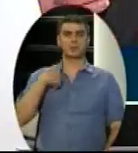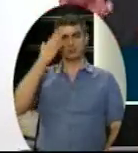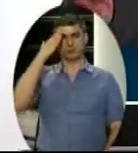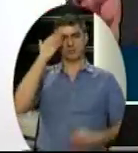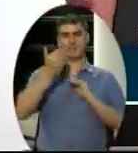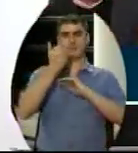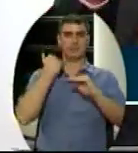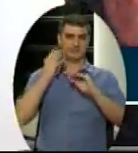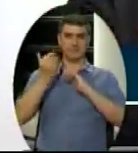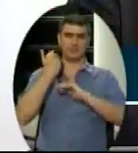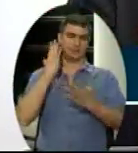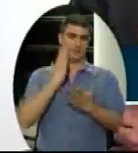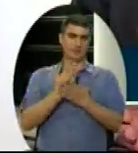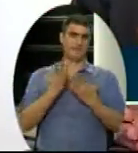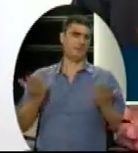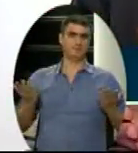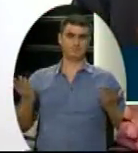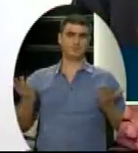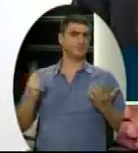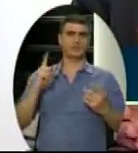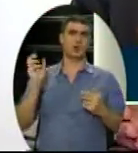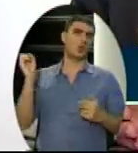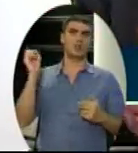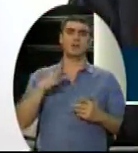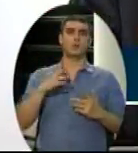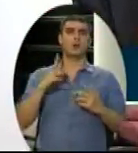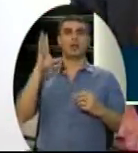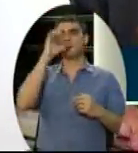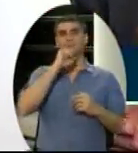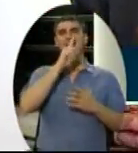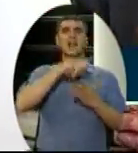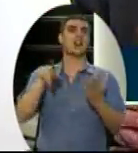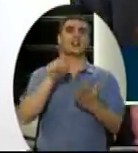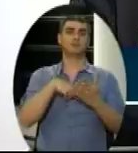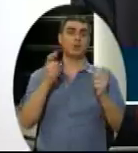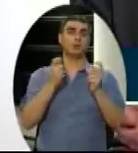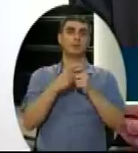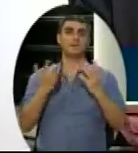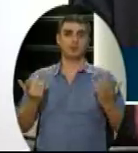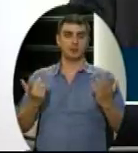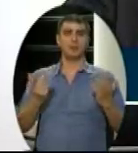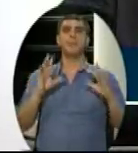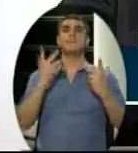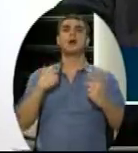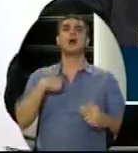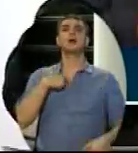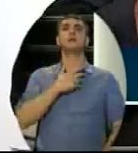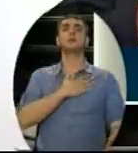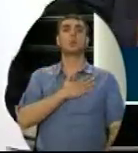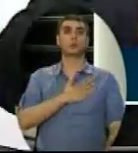את התקדימים. התקדימים הרי לא הגיעו לכדי מסקנה לפסול במקרה הזה. אלא מה? אנחנו